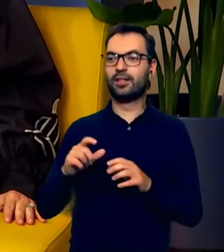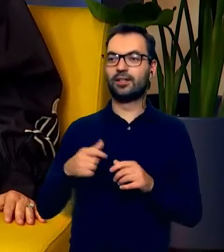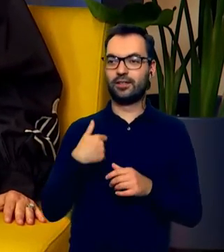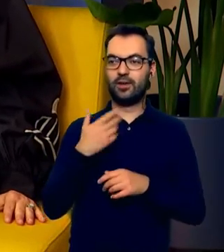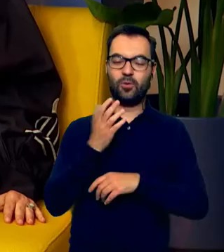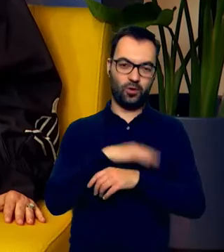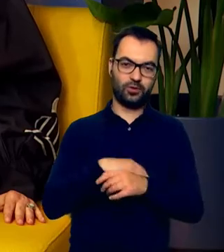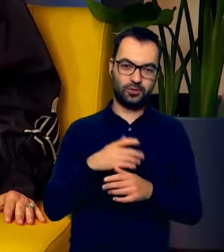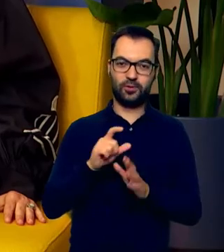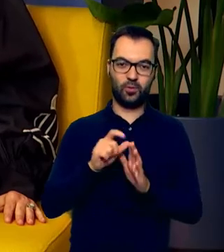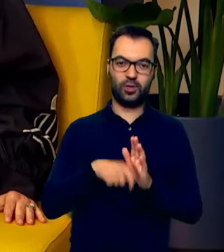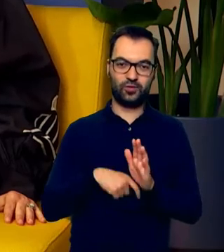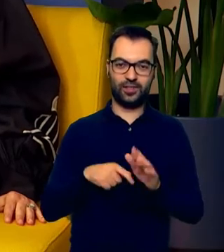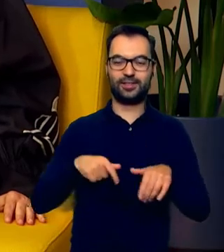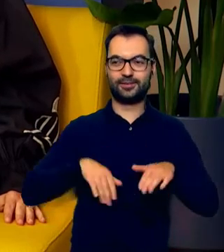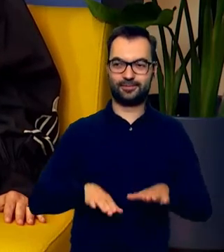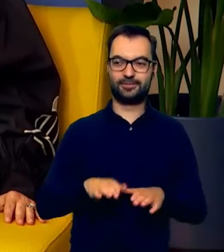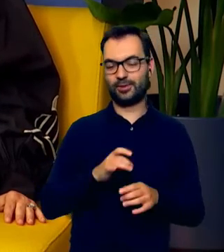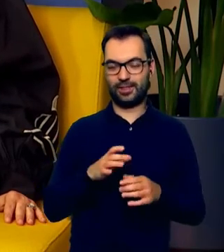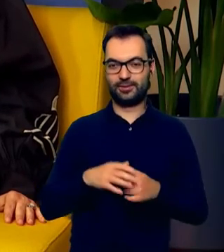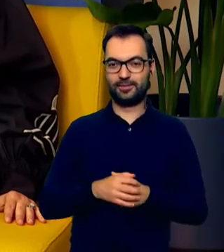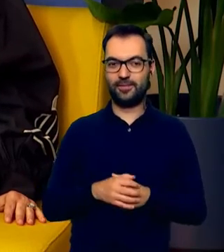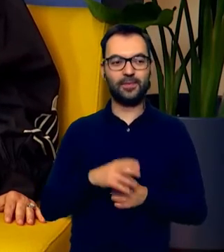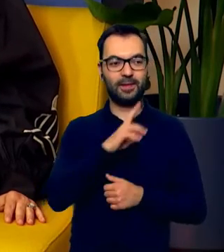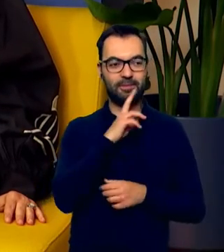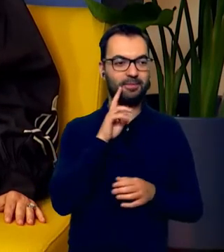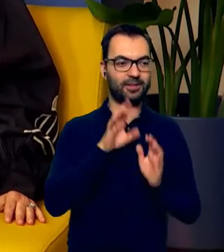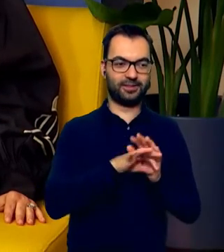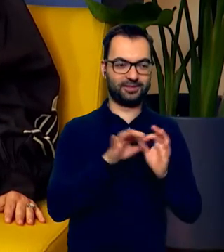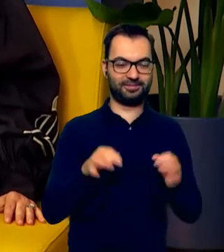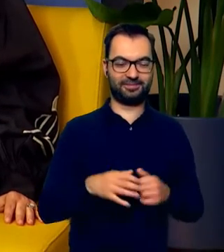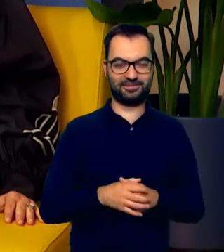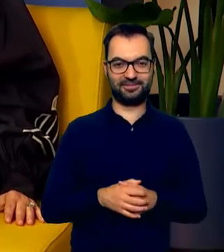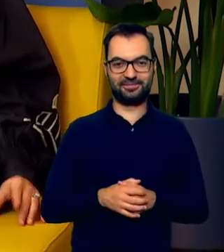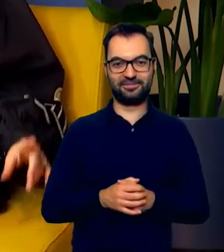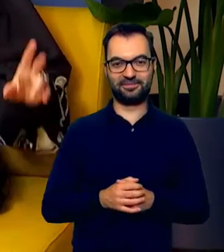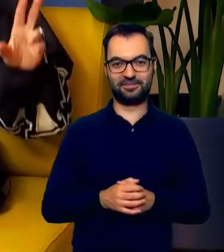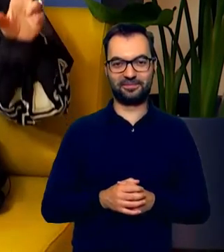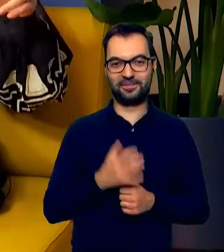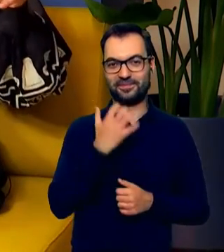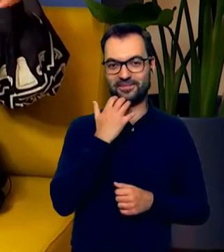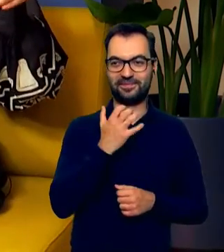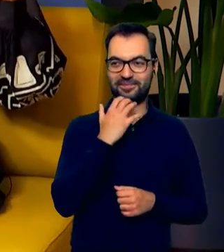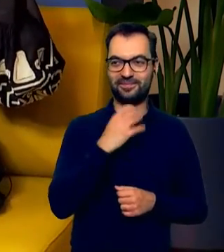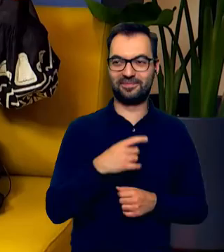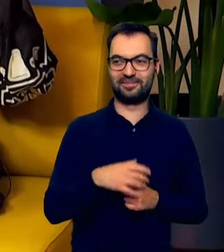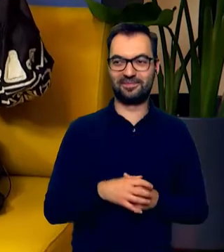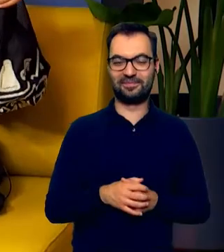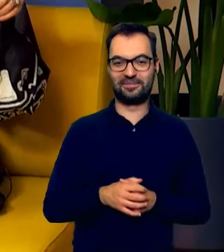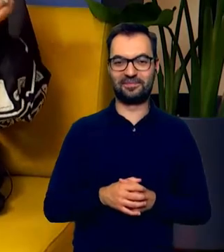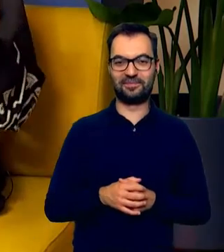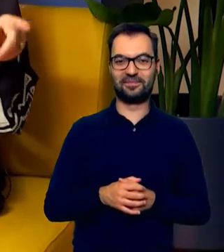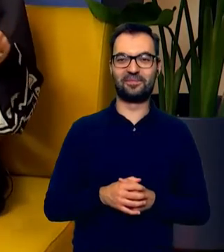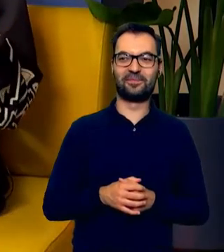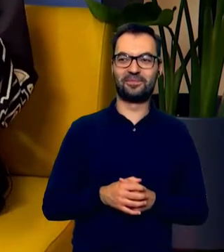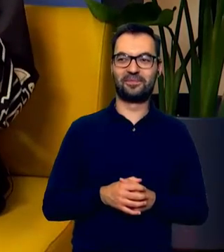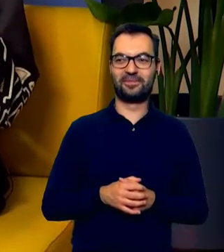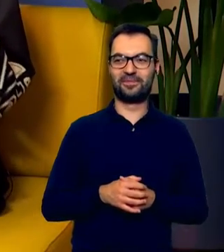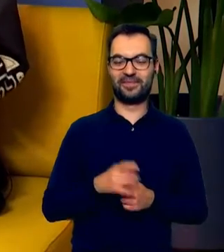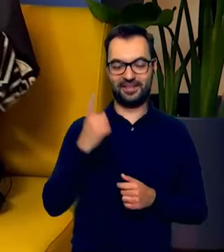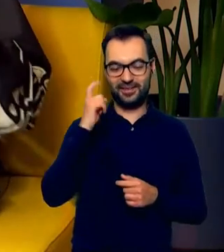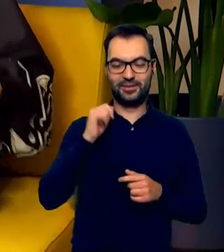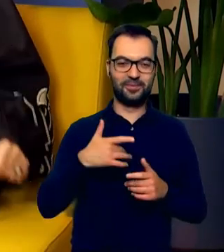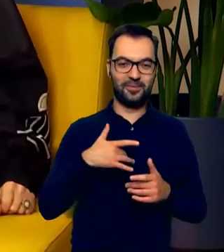się urodziłam w łyżwach. W łyżwach. Mama do tej pory... Tak, wspomina te ząbki, które się zahaczyły